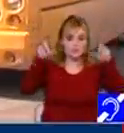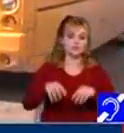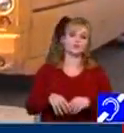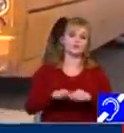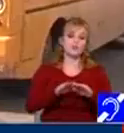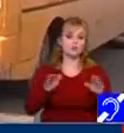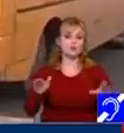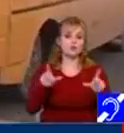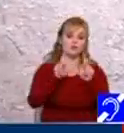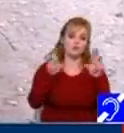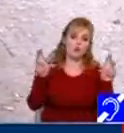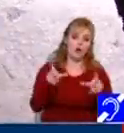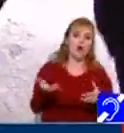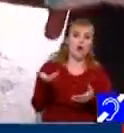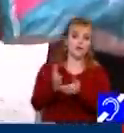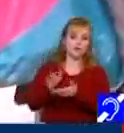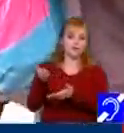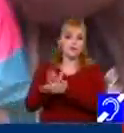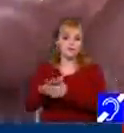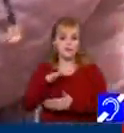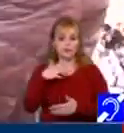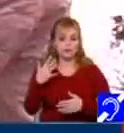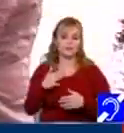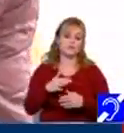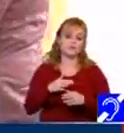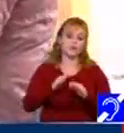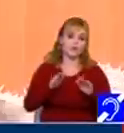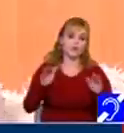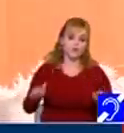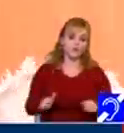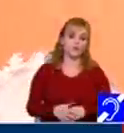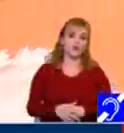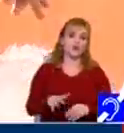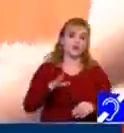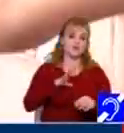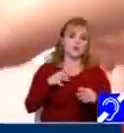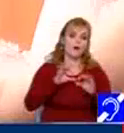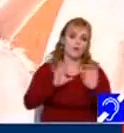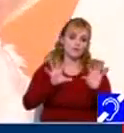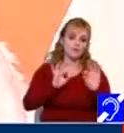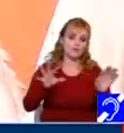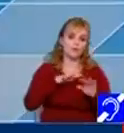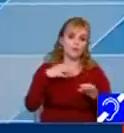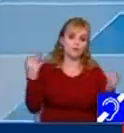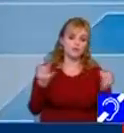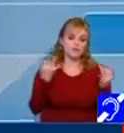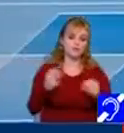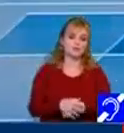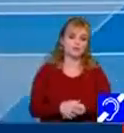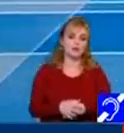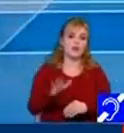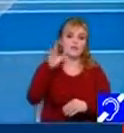cu cerințe educaționale speciale și am dat pe post povești de succes care pot fi un exemplu de bune practici. În